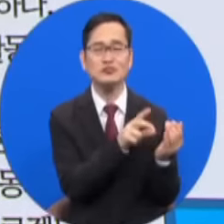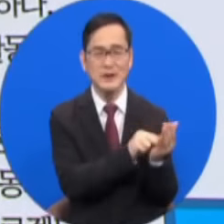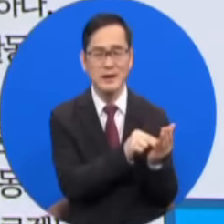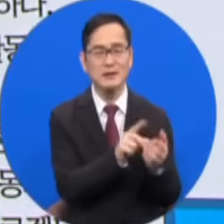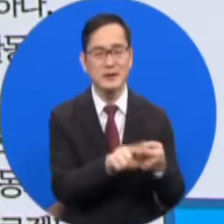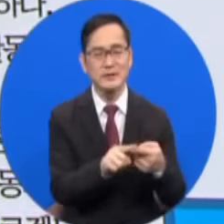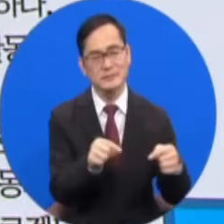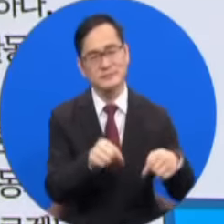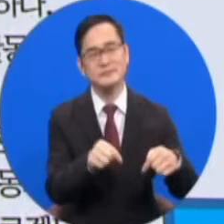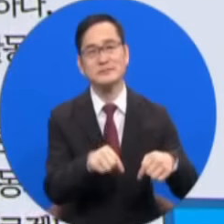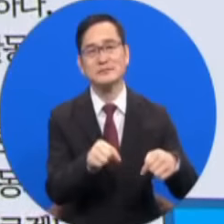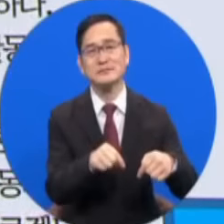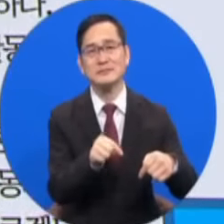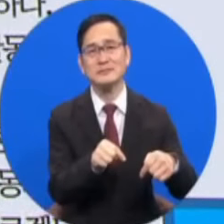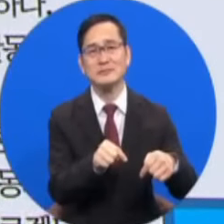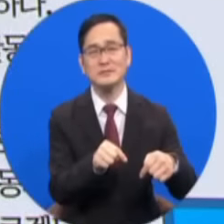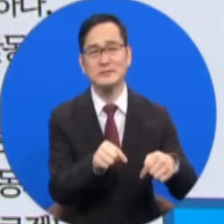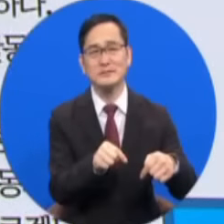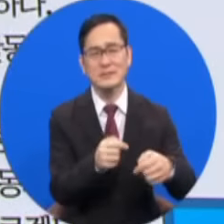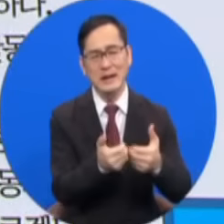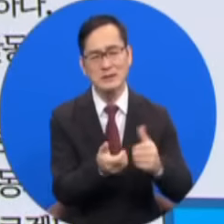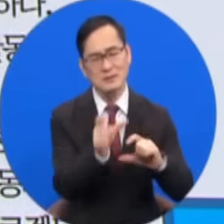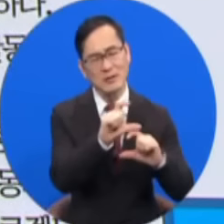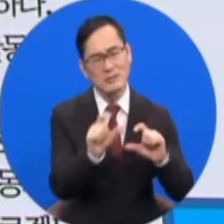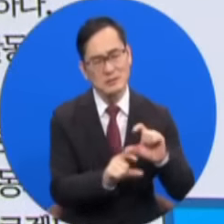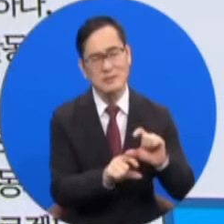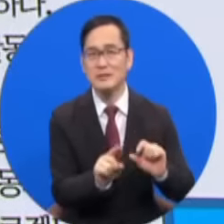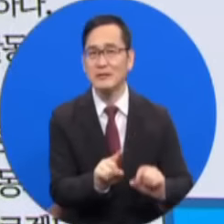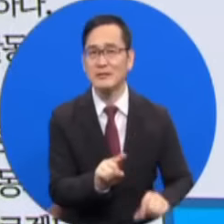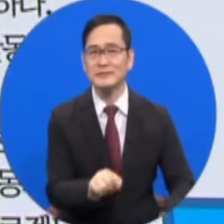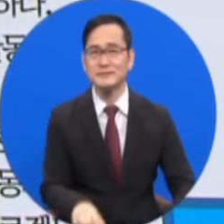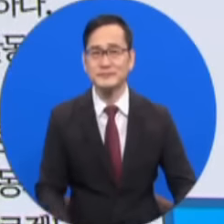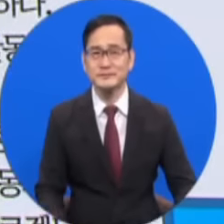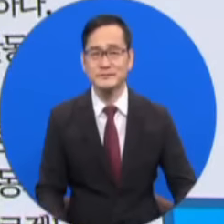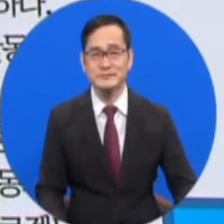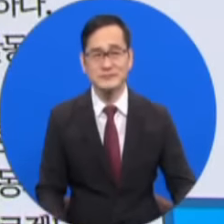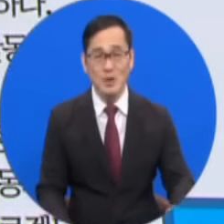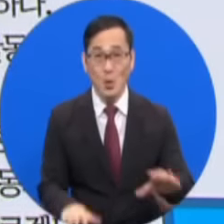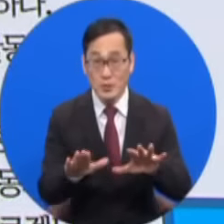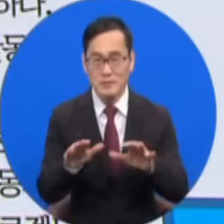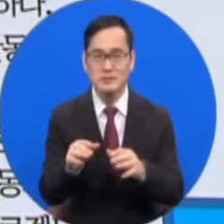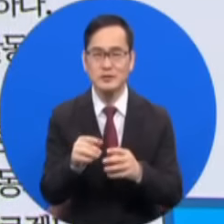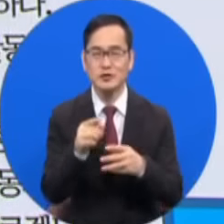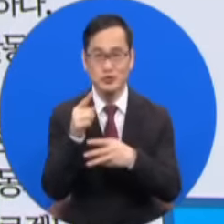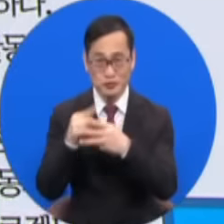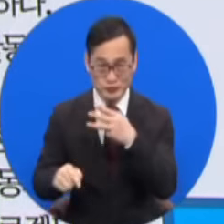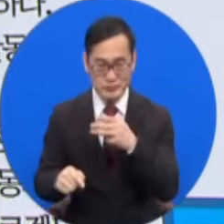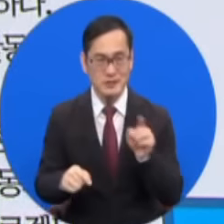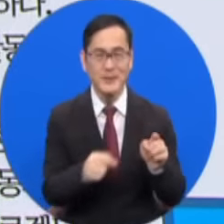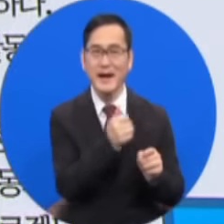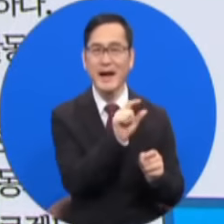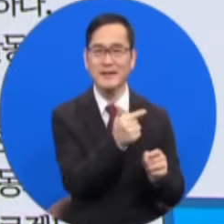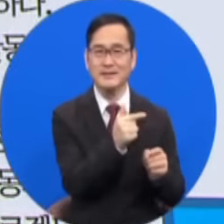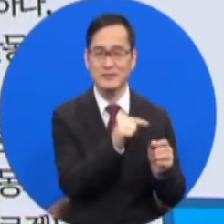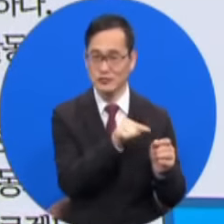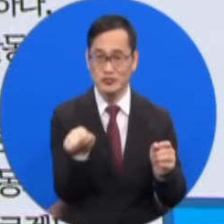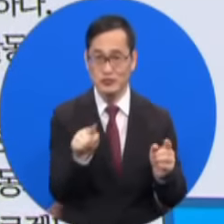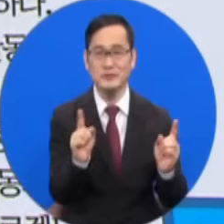윤 대통령과 한 대표가 면담을 합니다 독대는 아닙니다 정지석 비서실장이 배속해서 투플러스